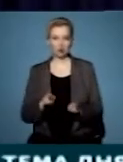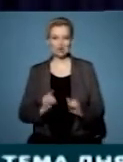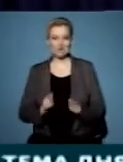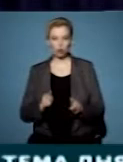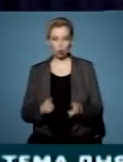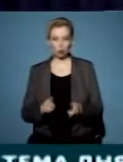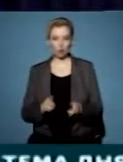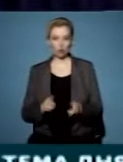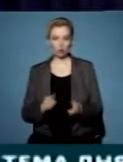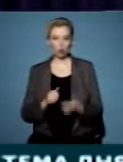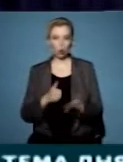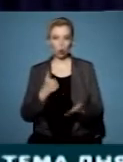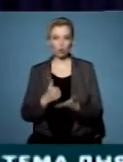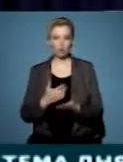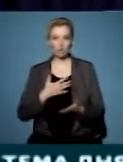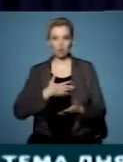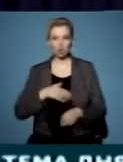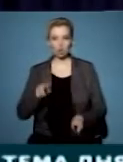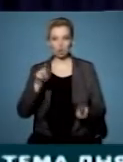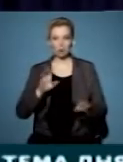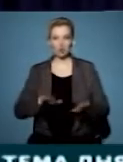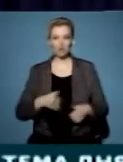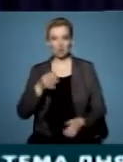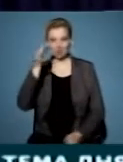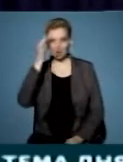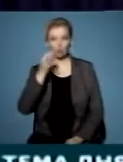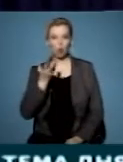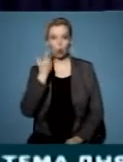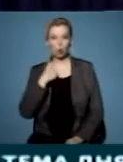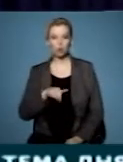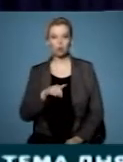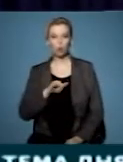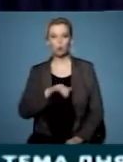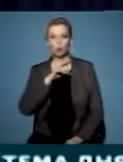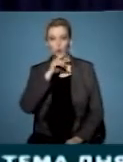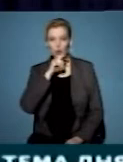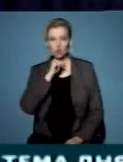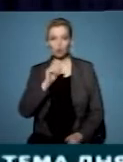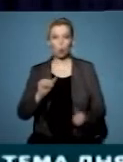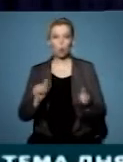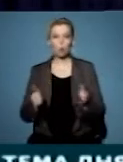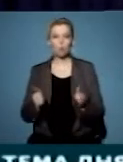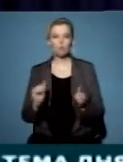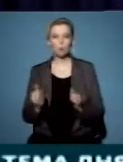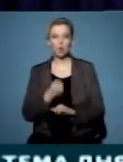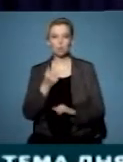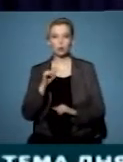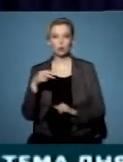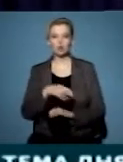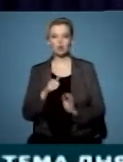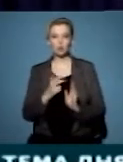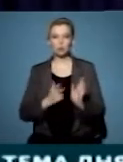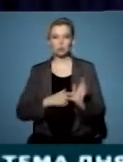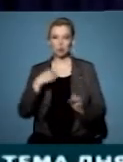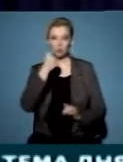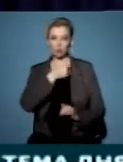до головної нашої теми, давайте нагадаємо, коли ж у Чернівцях уперше у